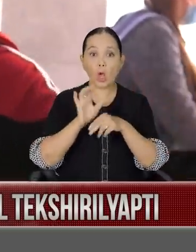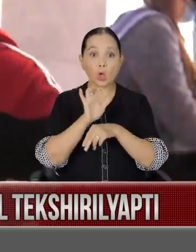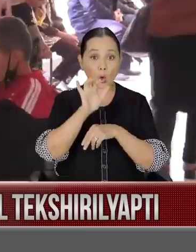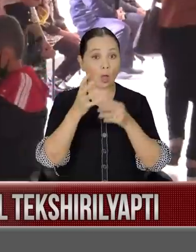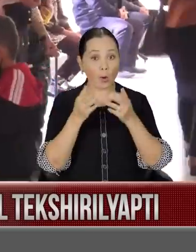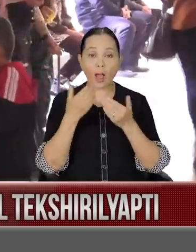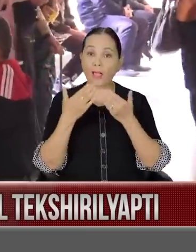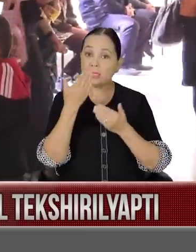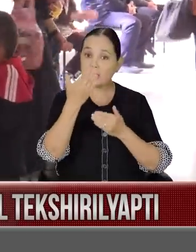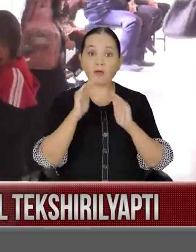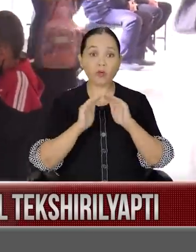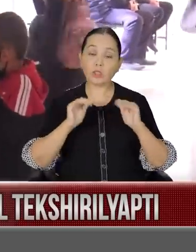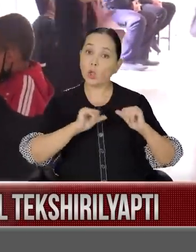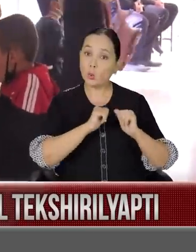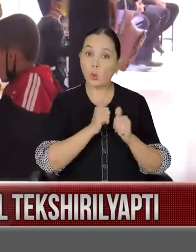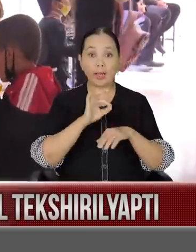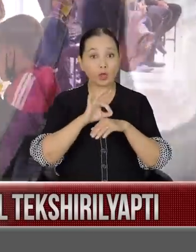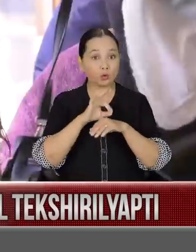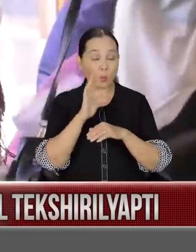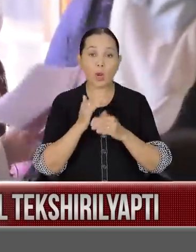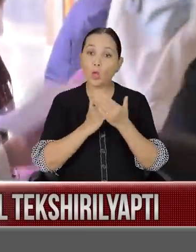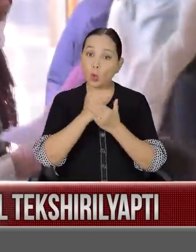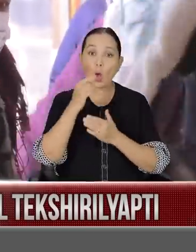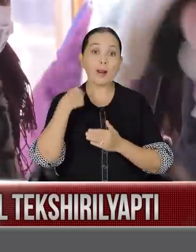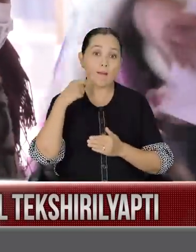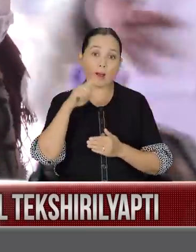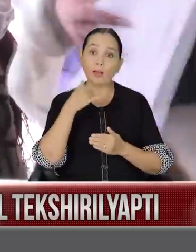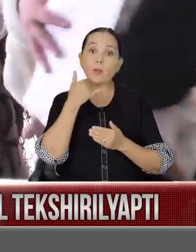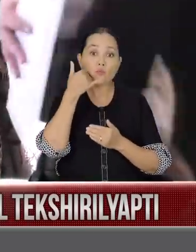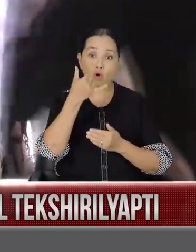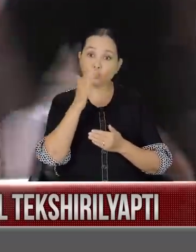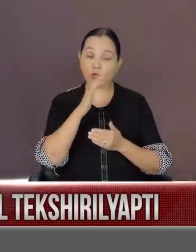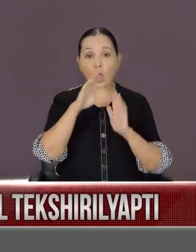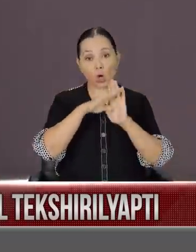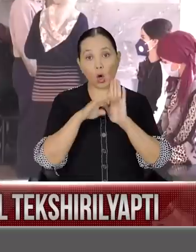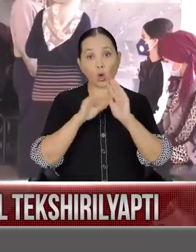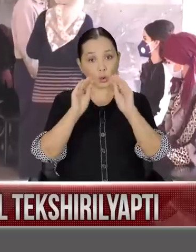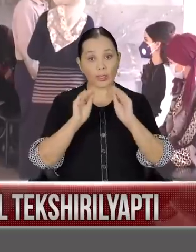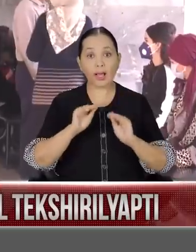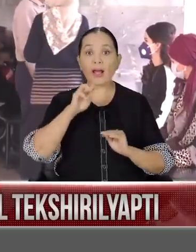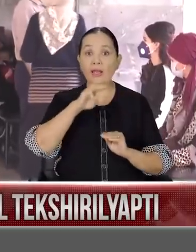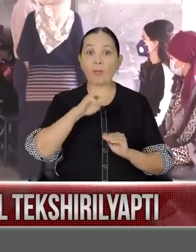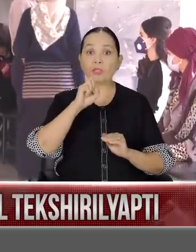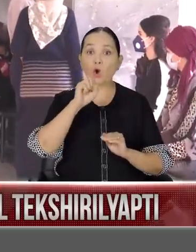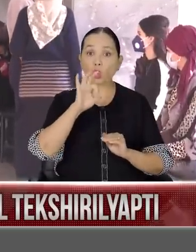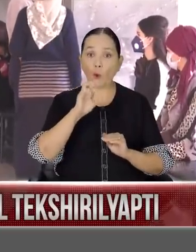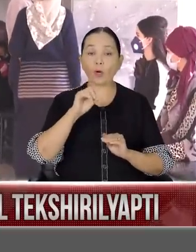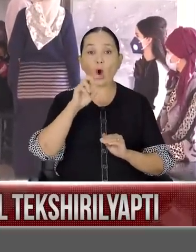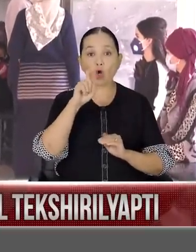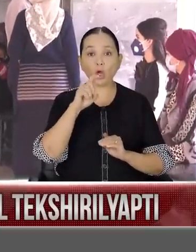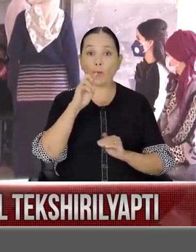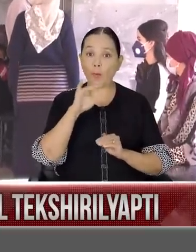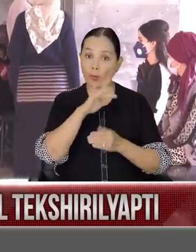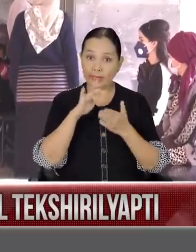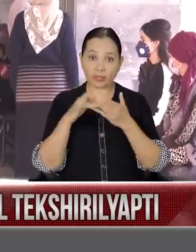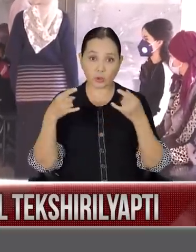oldi. Agar sizning farzandingizda yurak nuqsoni bo'lsa, yuqoridagi raqamlarga murojaat qiling va ro'yxatga yoziling. Tabassum Otamurodova, Hojakbar Bahodirov,